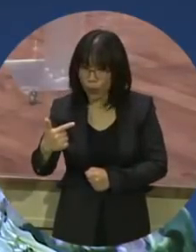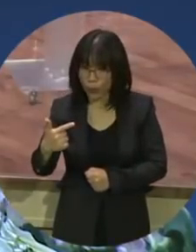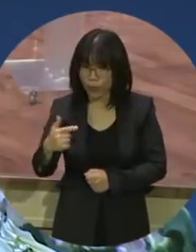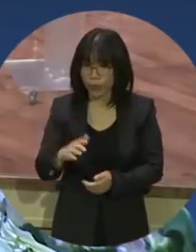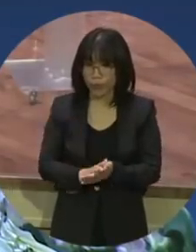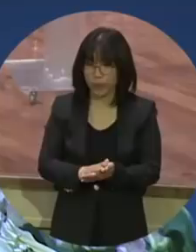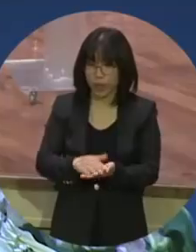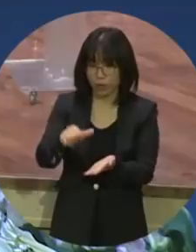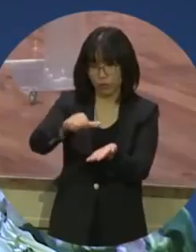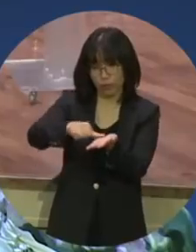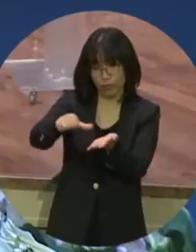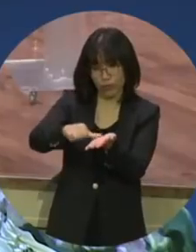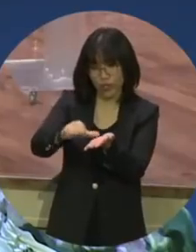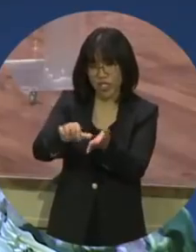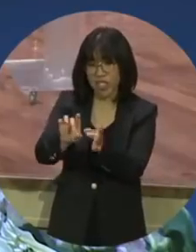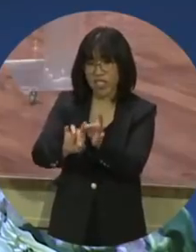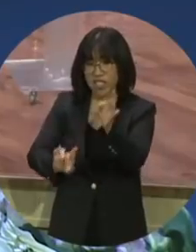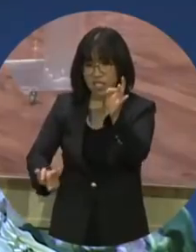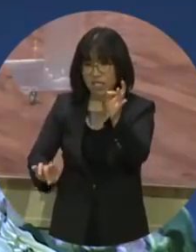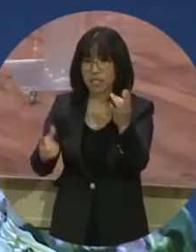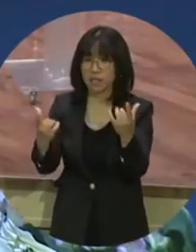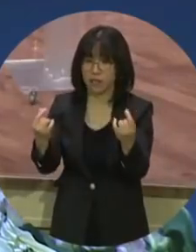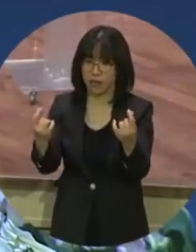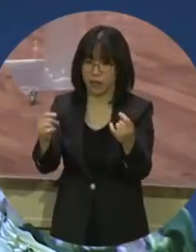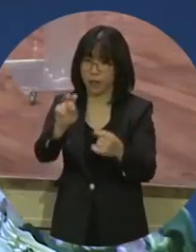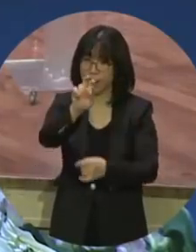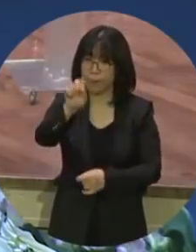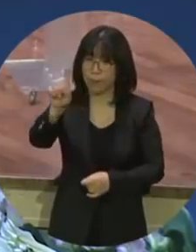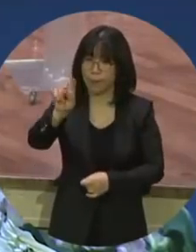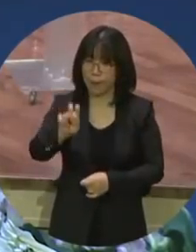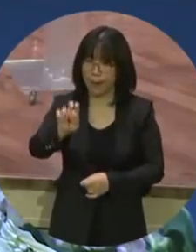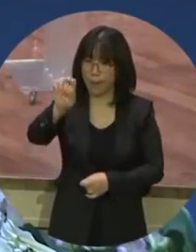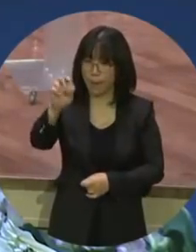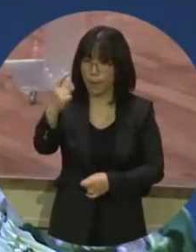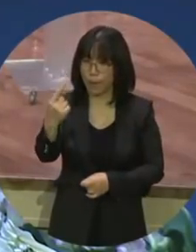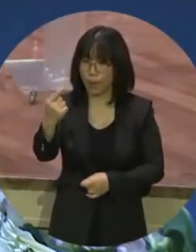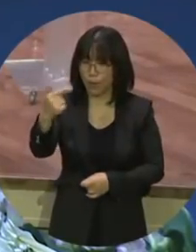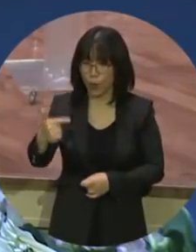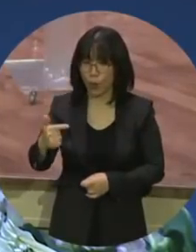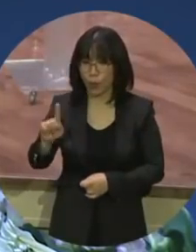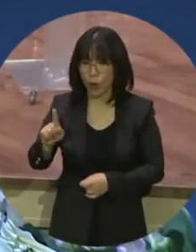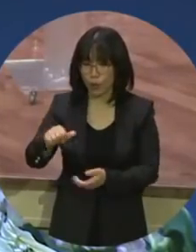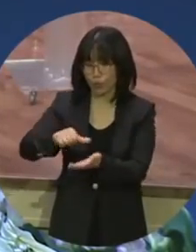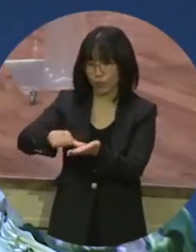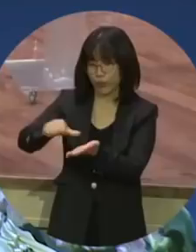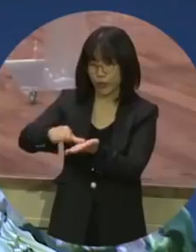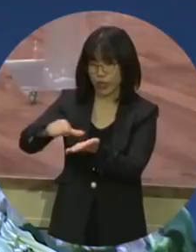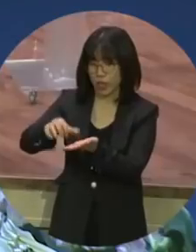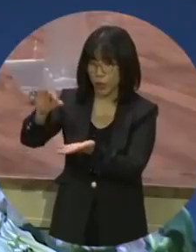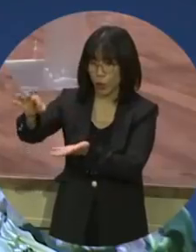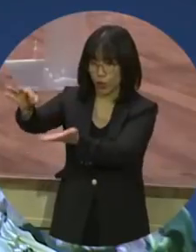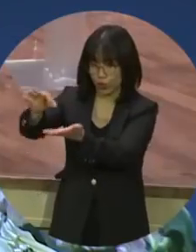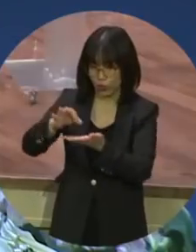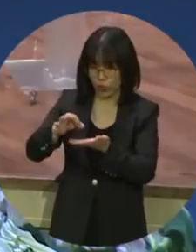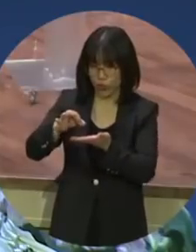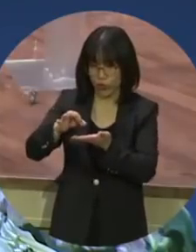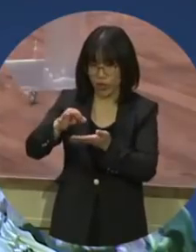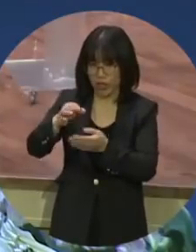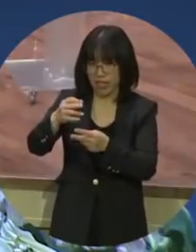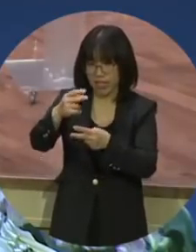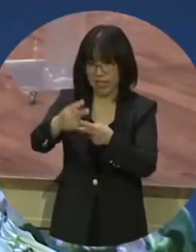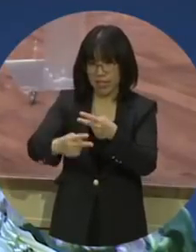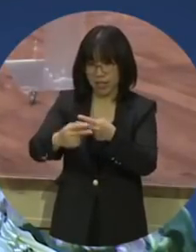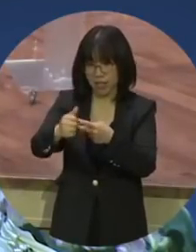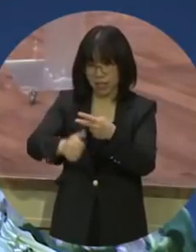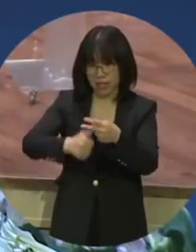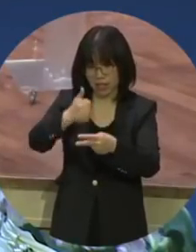신, 사람들이 이 만몬을 신으로 섬겼습니다. 왜? 물질과 돈을 주니까. 그 머니는 만몬이란 단어에서 나온